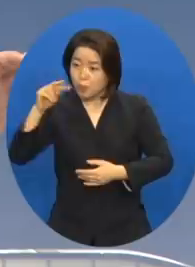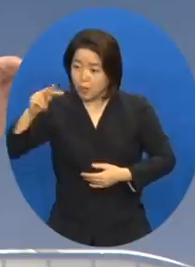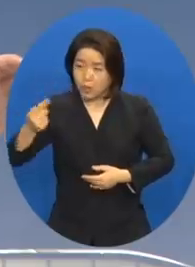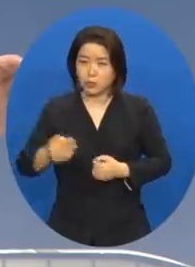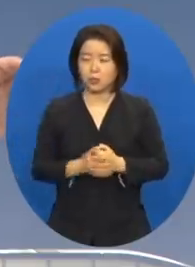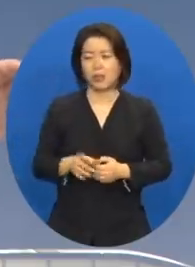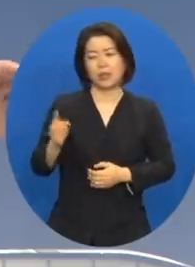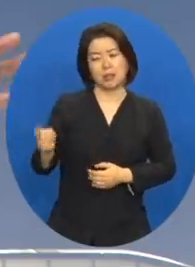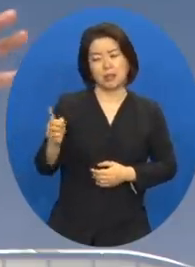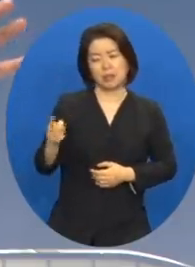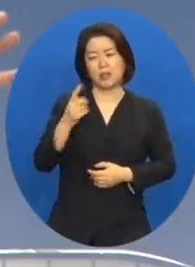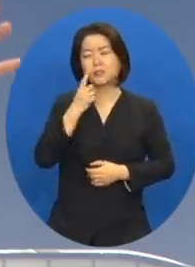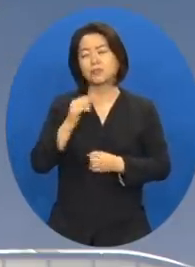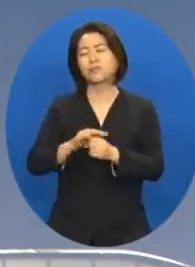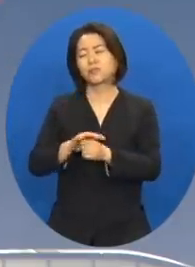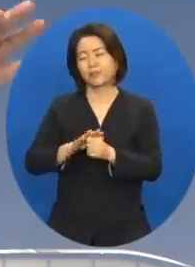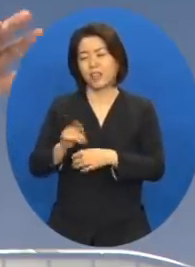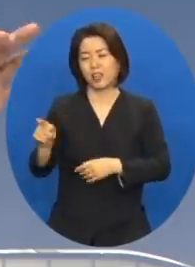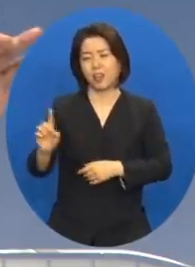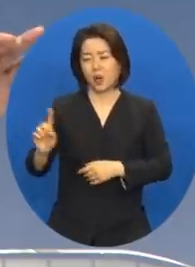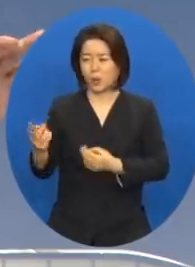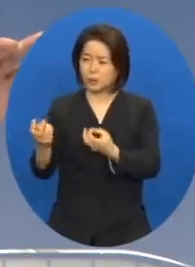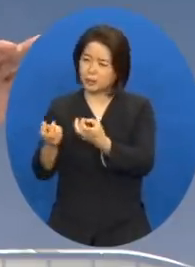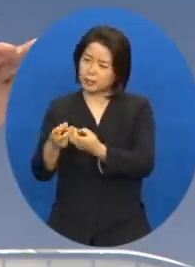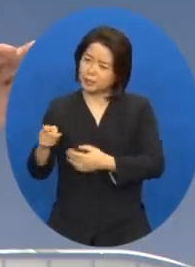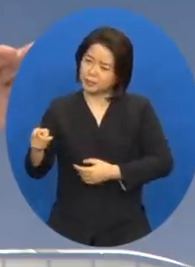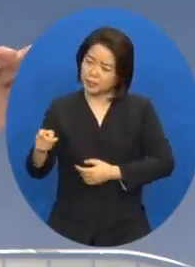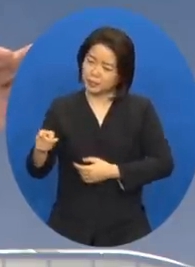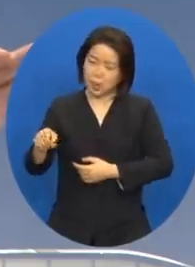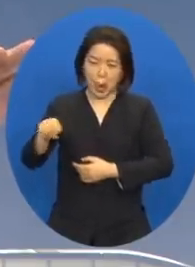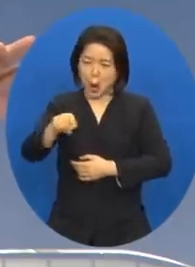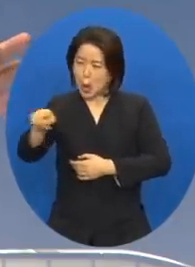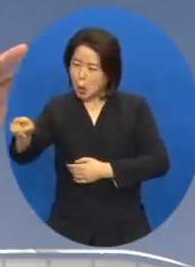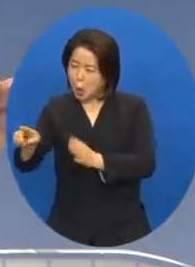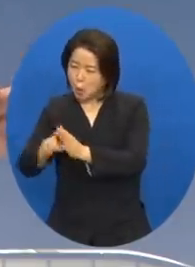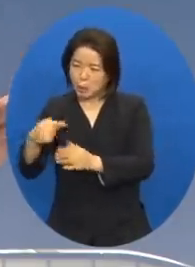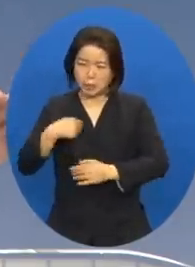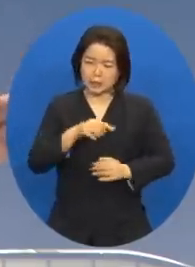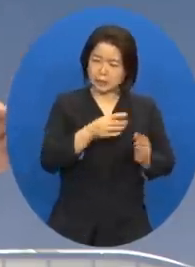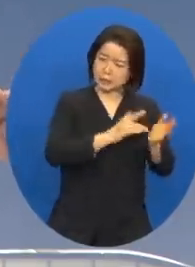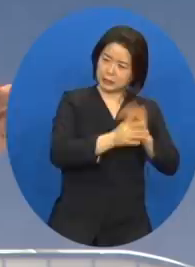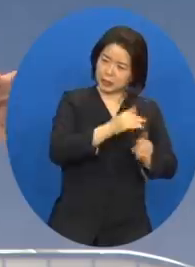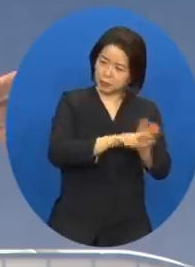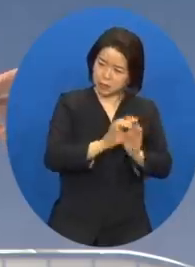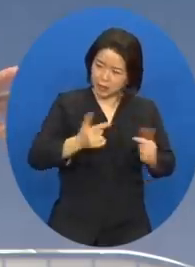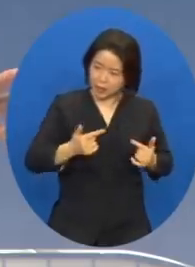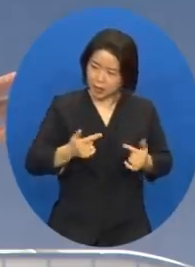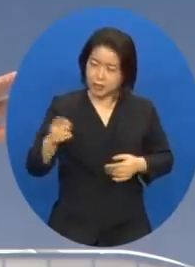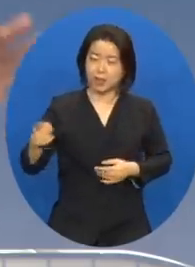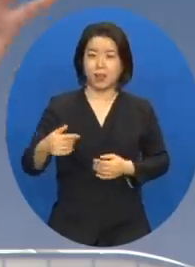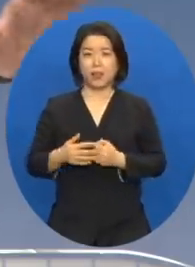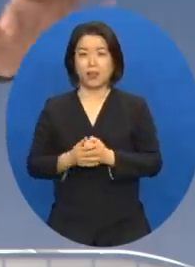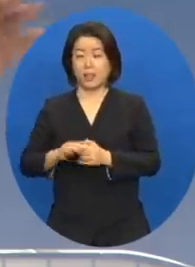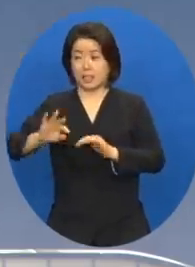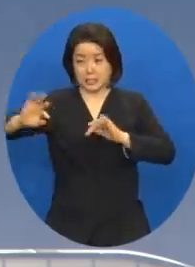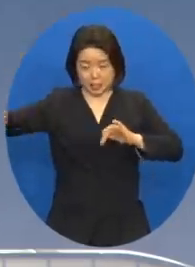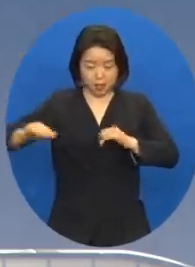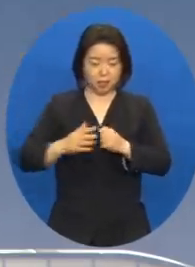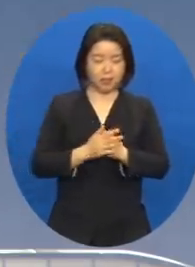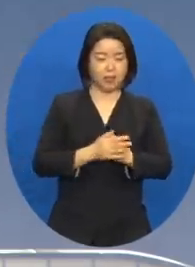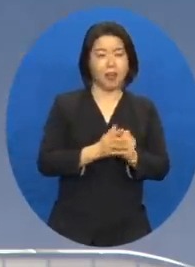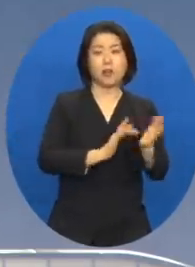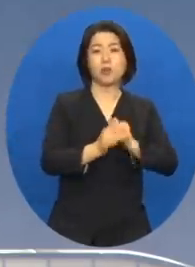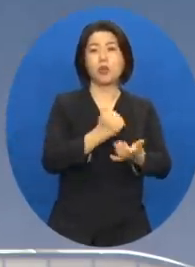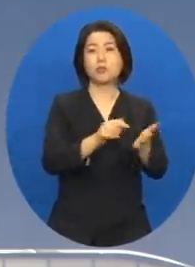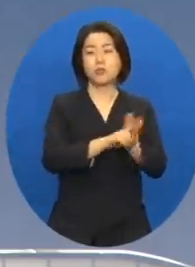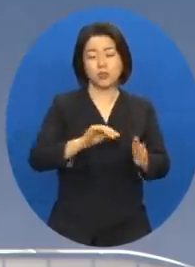참 불쌍하다. 어떻게 이 사람들이 이렇게 안 믿어질까? 믿어지는 우리 자신이 기적인 거죠. 사실 그 사람들 눈에